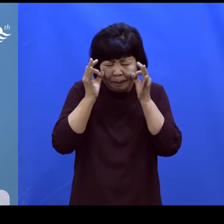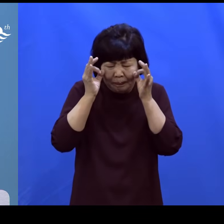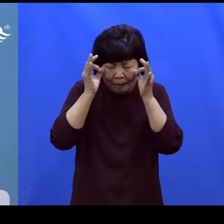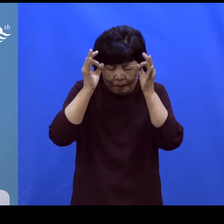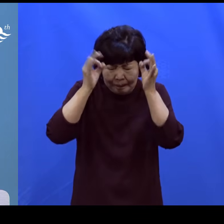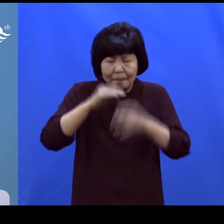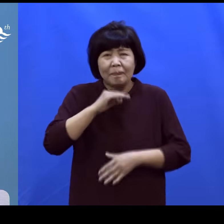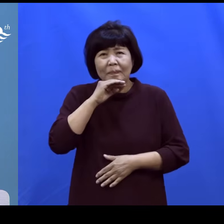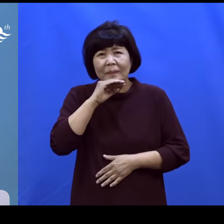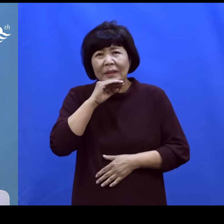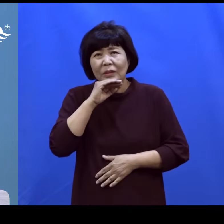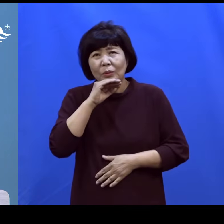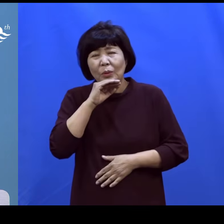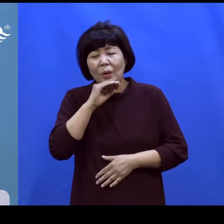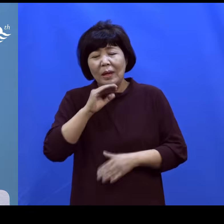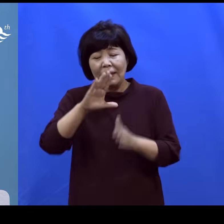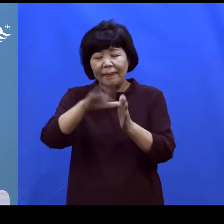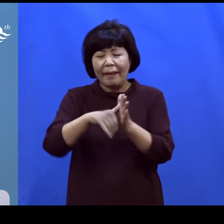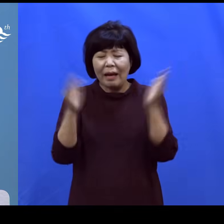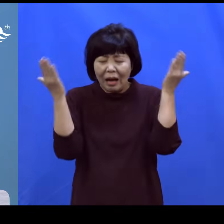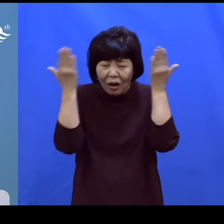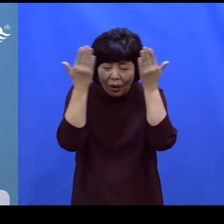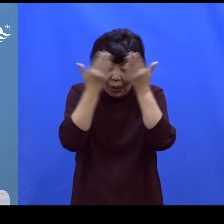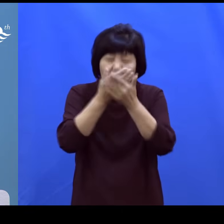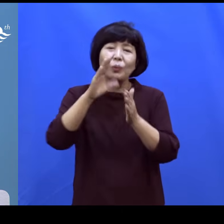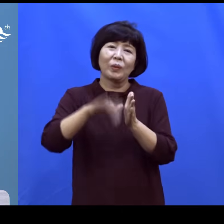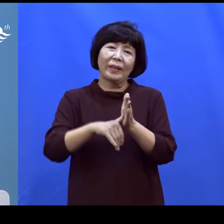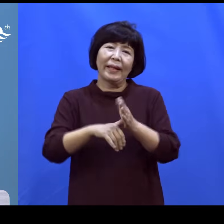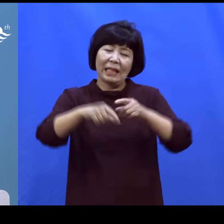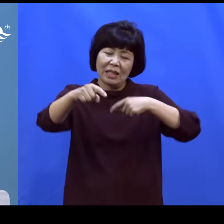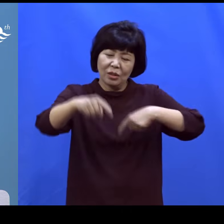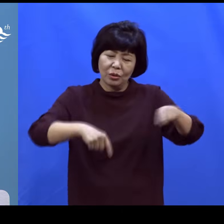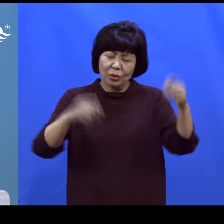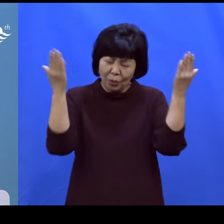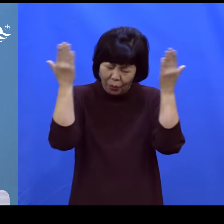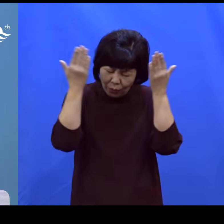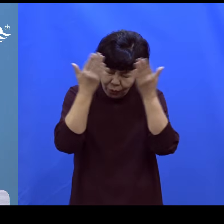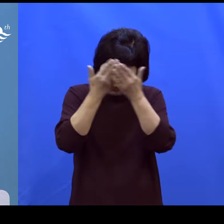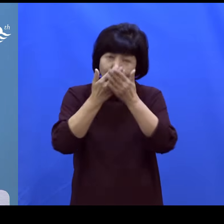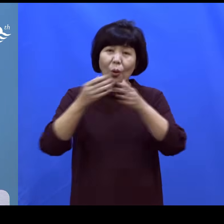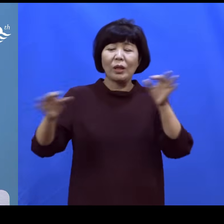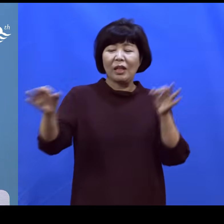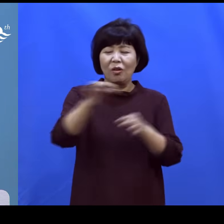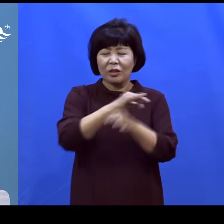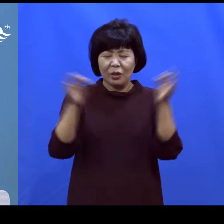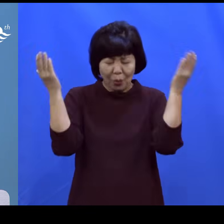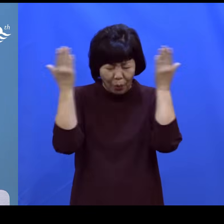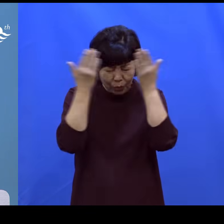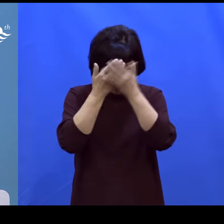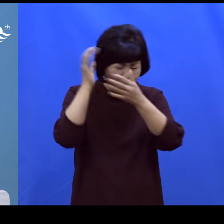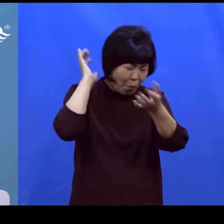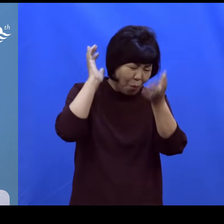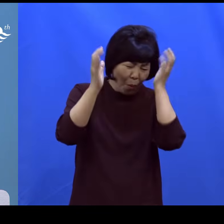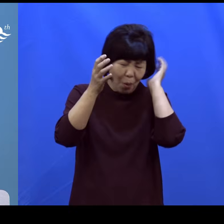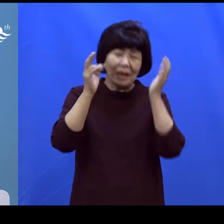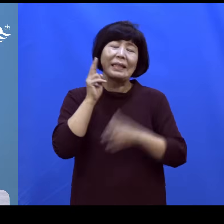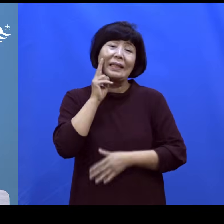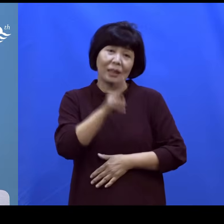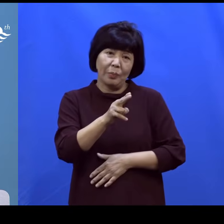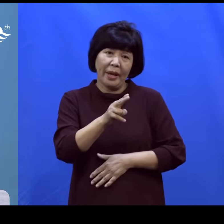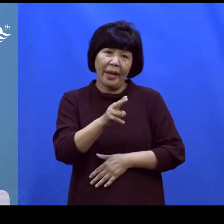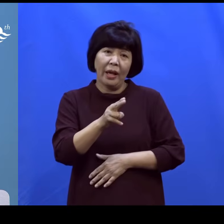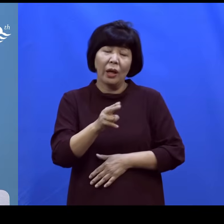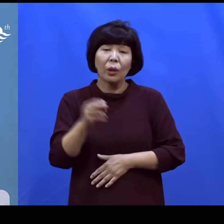역사의 어두운 시대였습니다. 정치적으로, 경제적으로, 사회적으로, 영적으로 혼란기였어요. 그리고 유대는 로마의